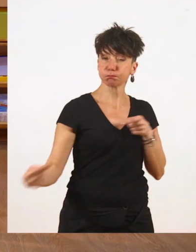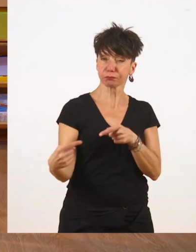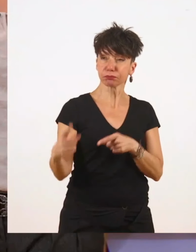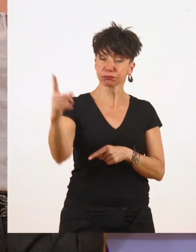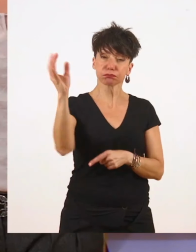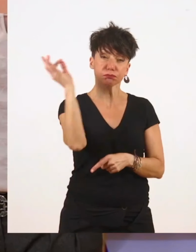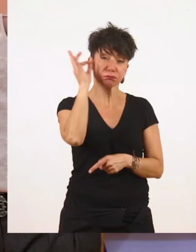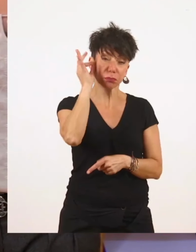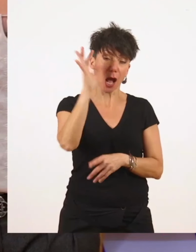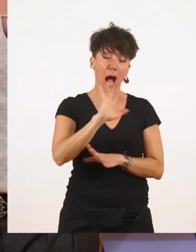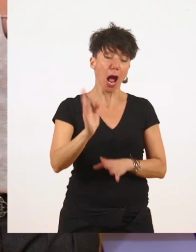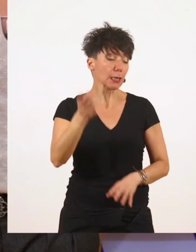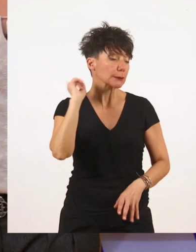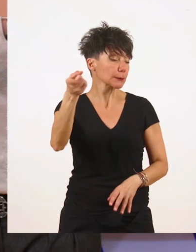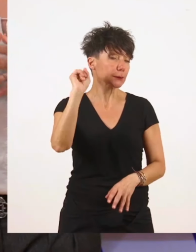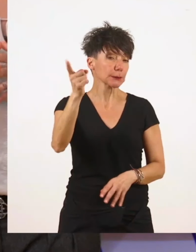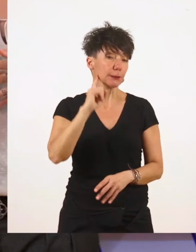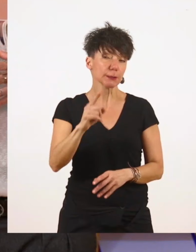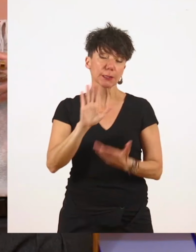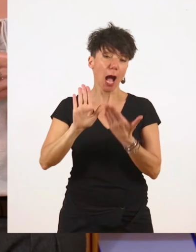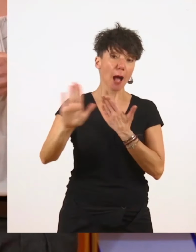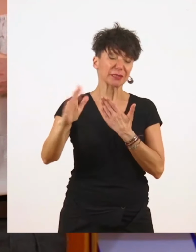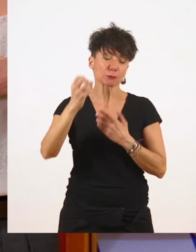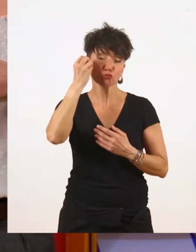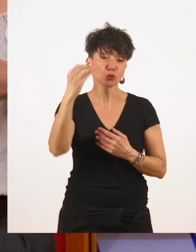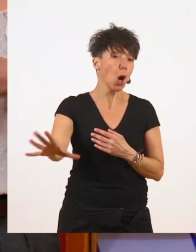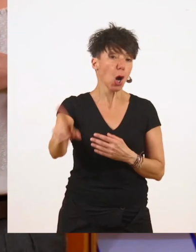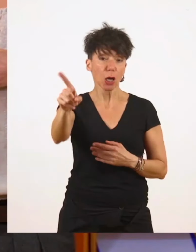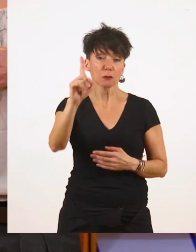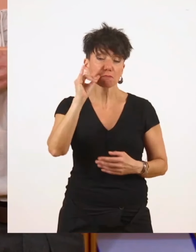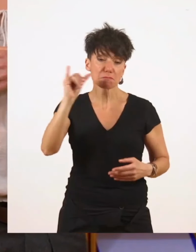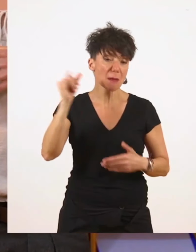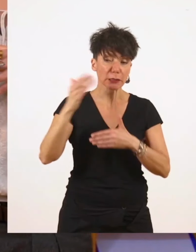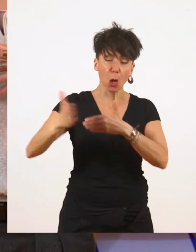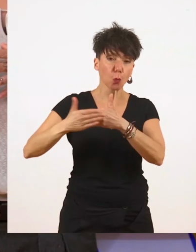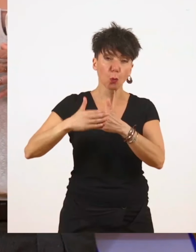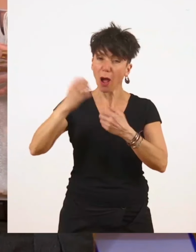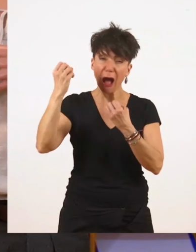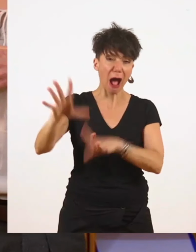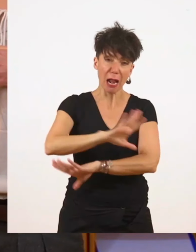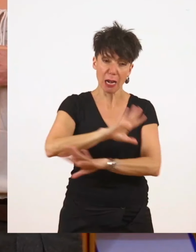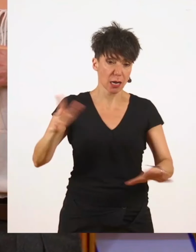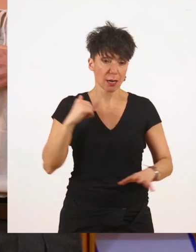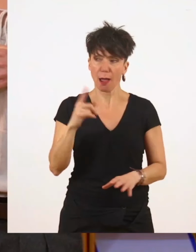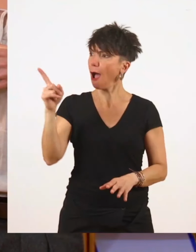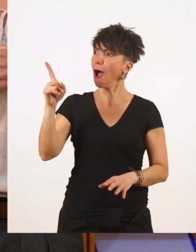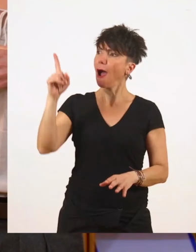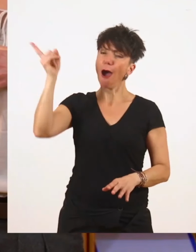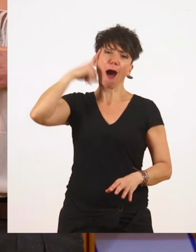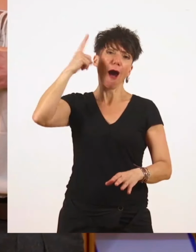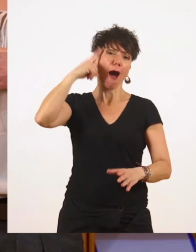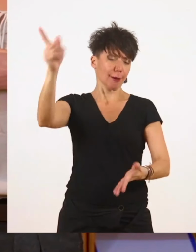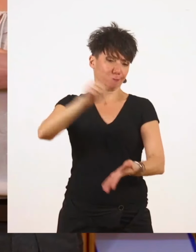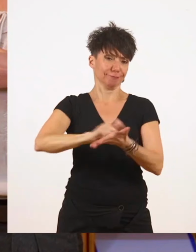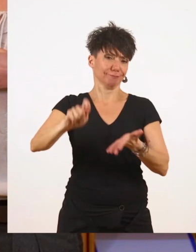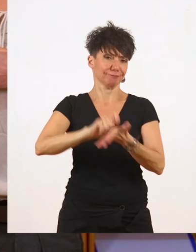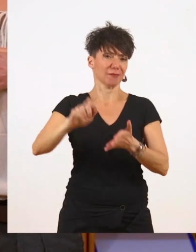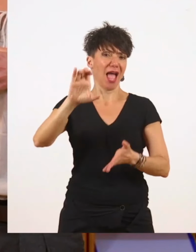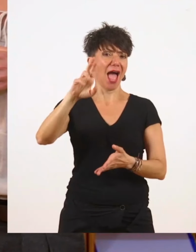Ο Θεός να σε φυλάει από κακούς γειτόνους. Πώ που μου έδωσε έμπνευση, θα γράψω ένα έργο για τον